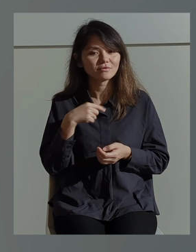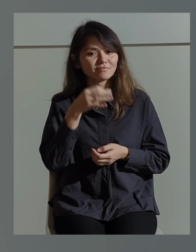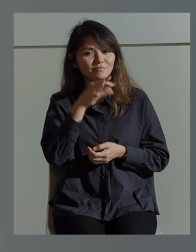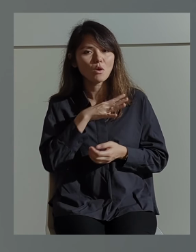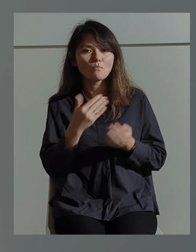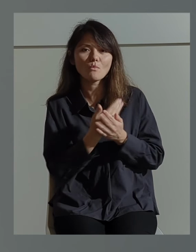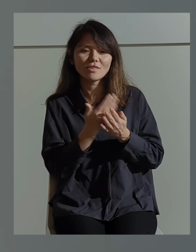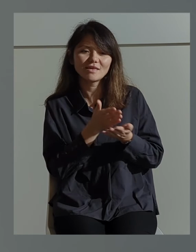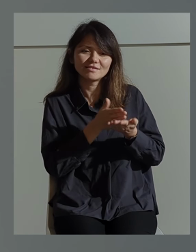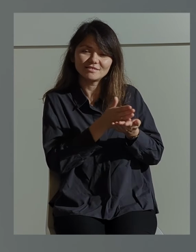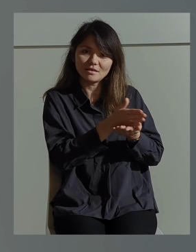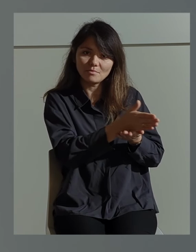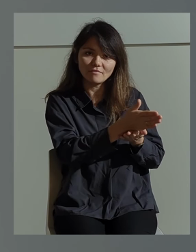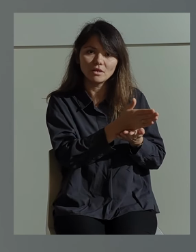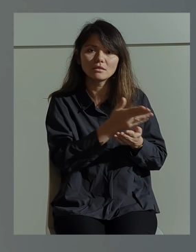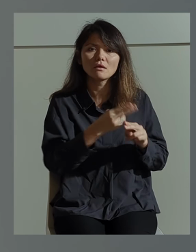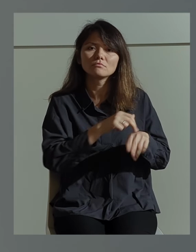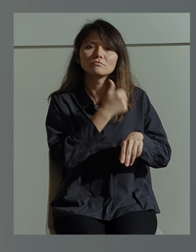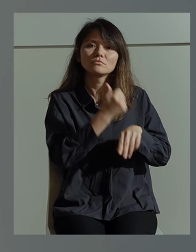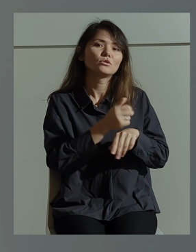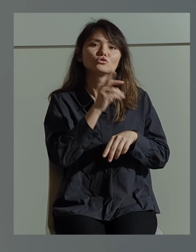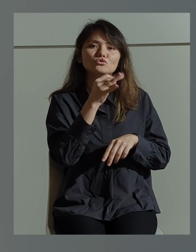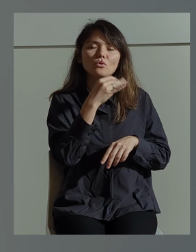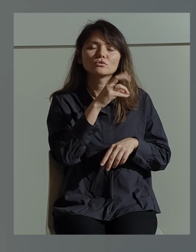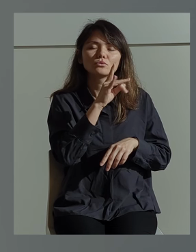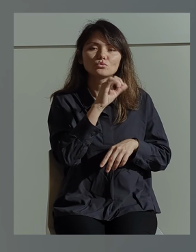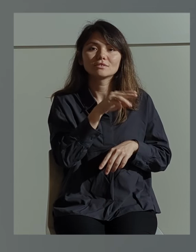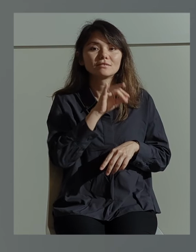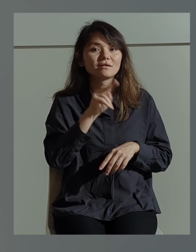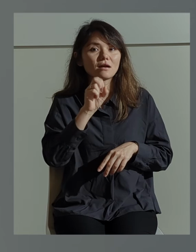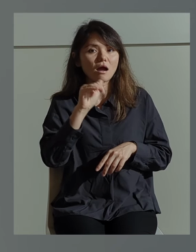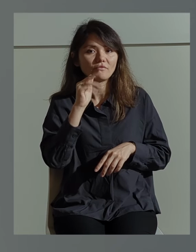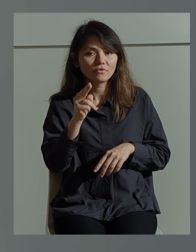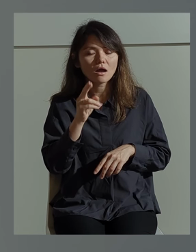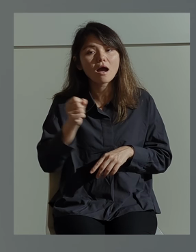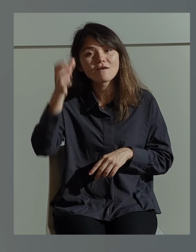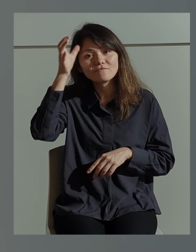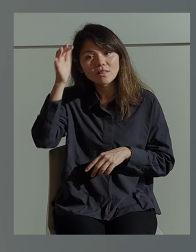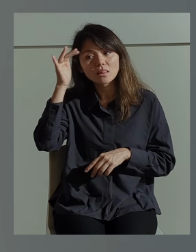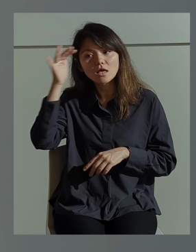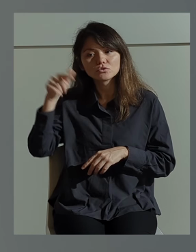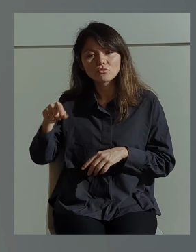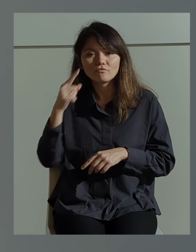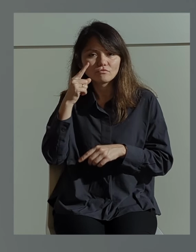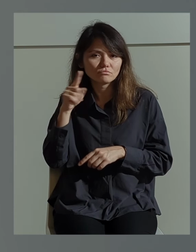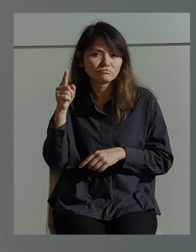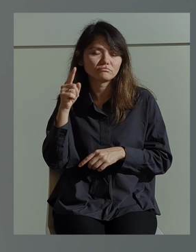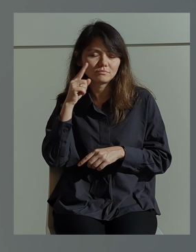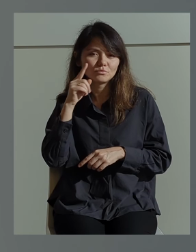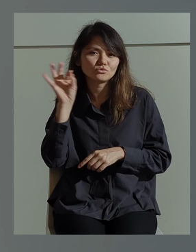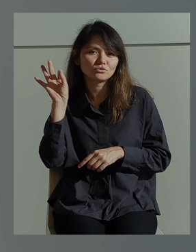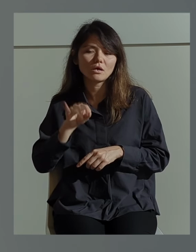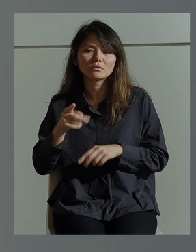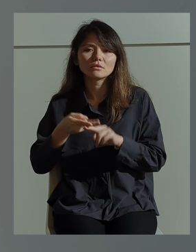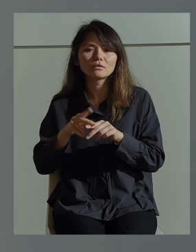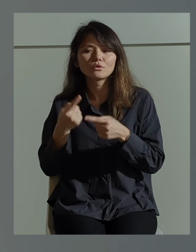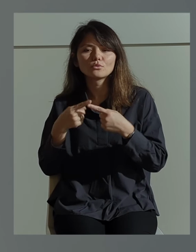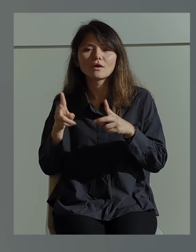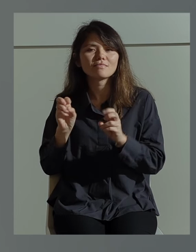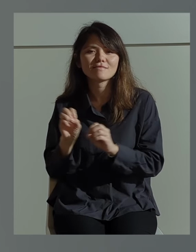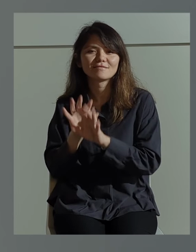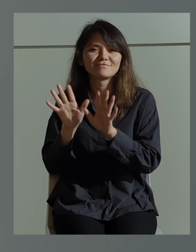модернистское направление возглавили Джойс Пруст и кавка то в философии чаще всего это представляют другой несвятой